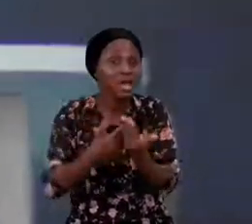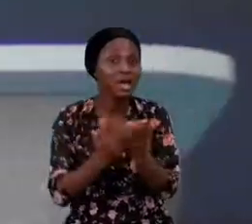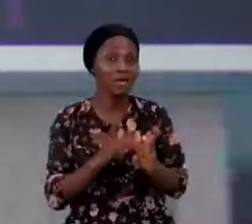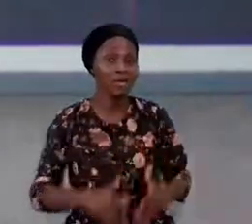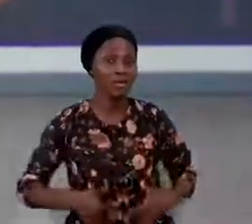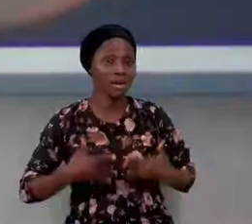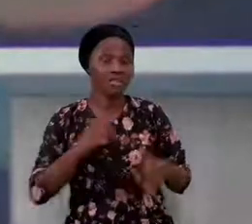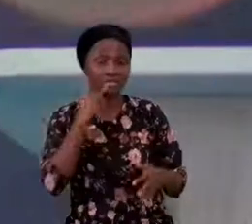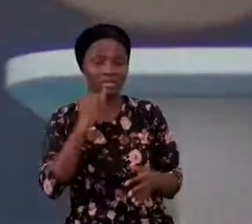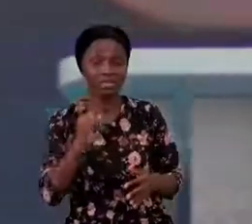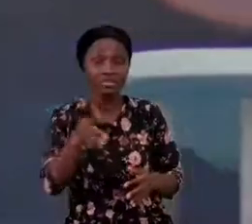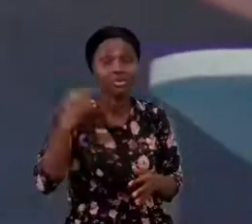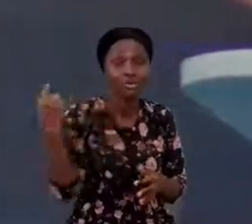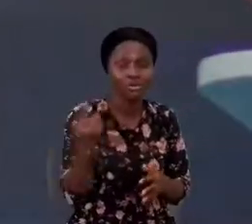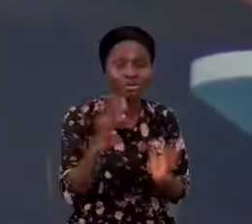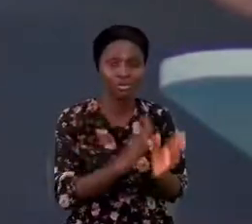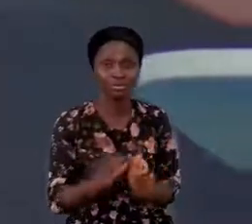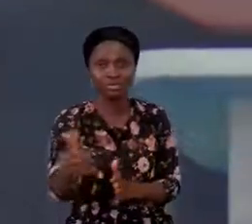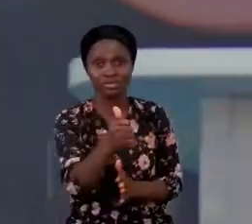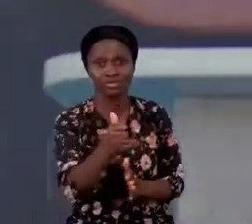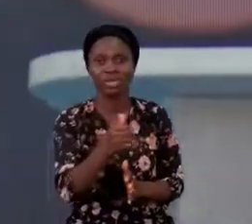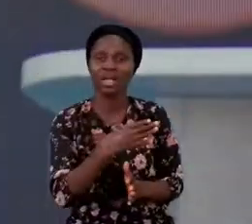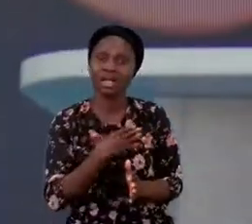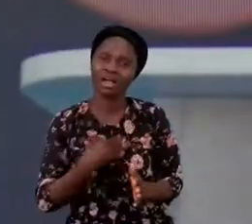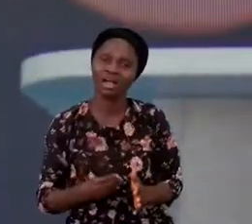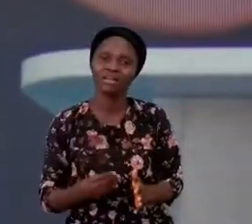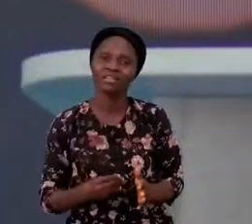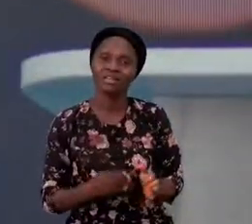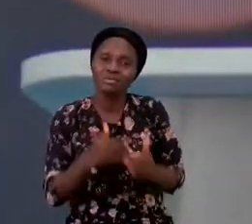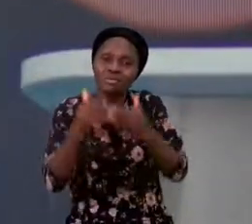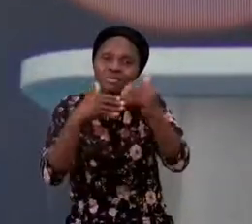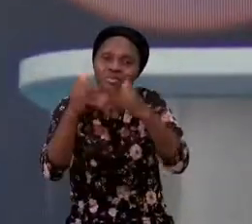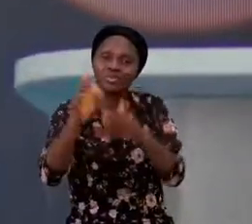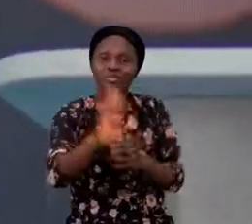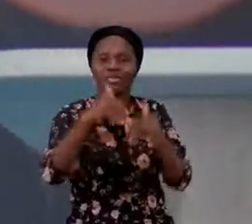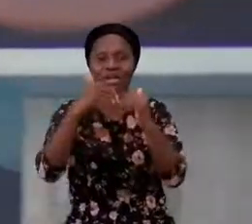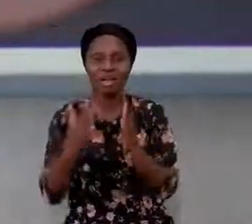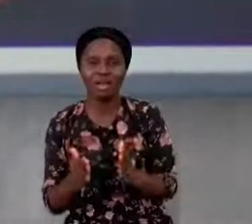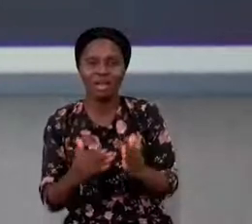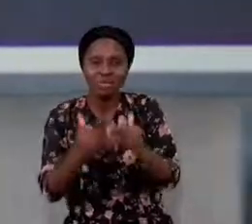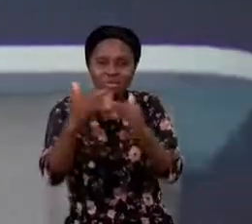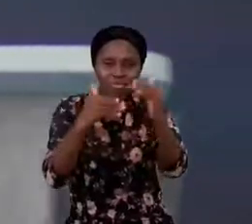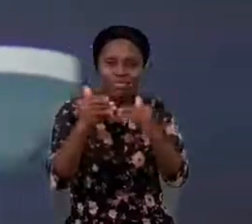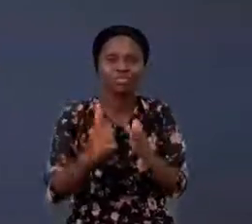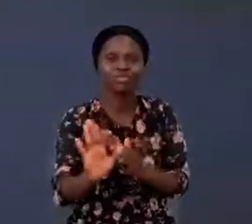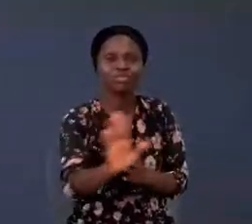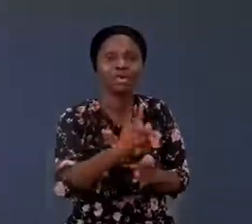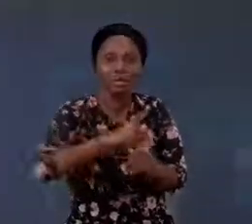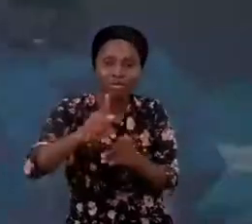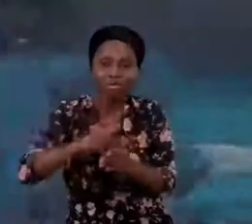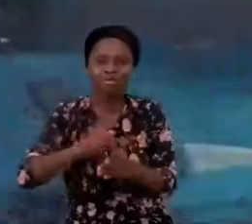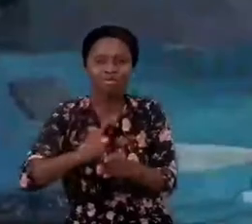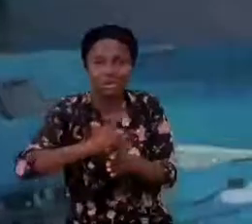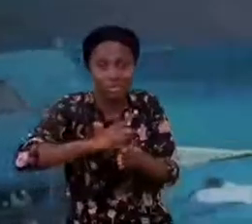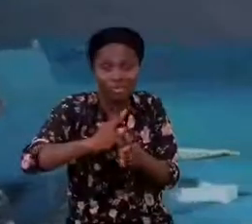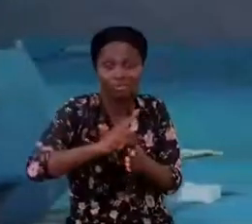pourras donc bâtir une profession maintenant. Et également, tu dois te préparer. Certains disent, je vais au ciel, je vais au ciel. Et